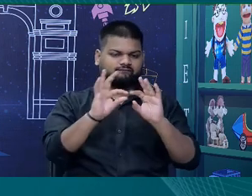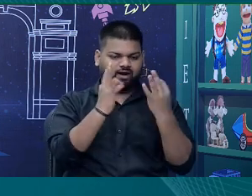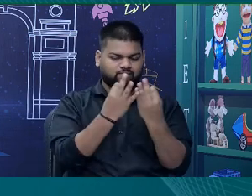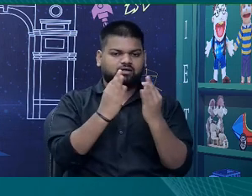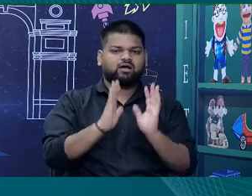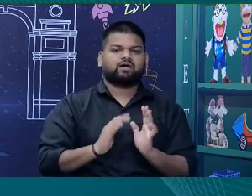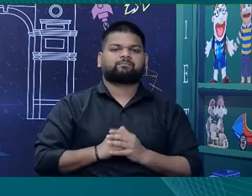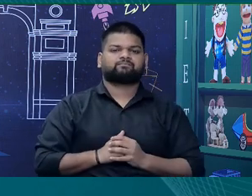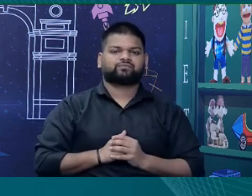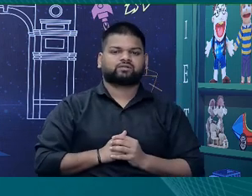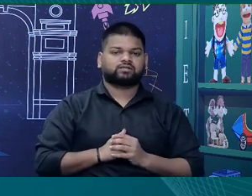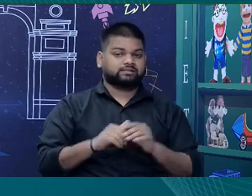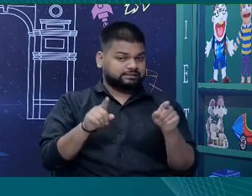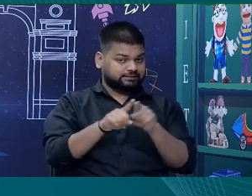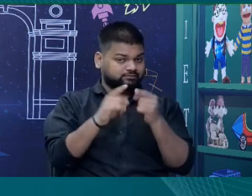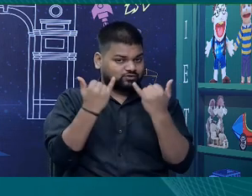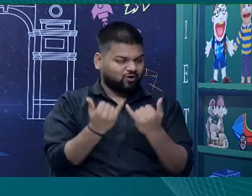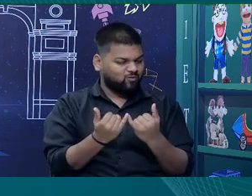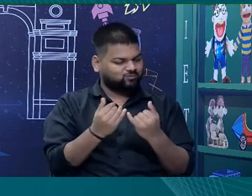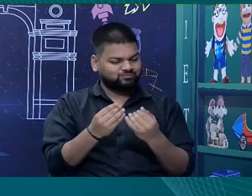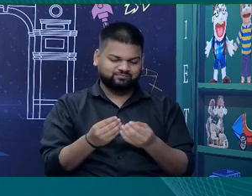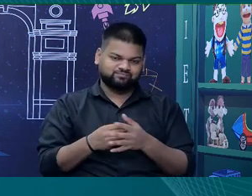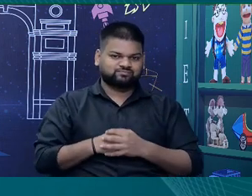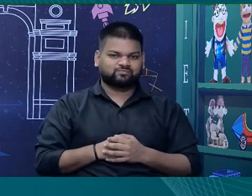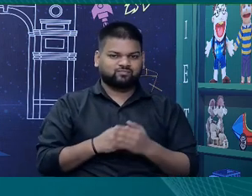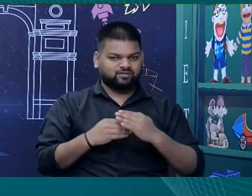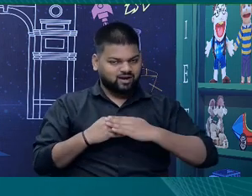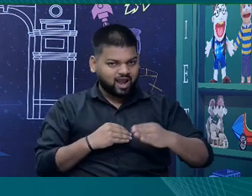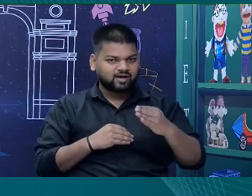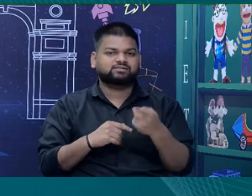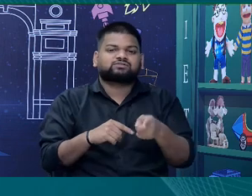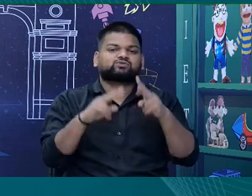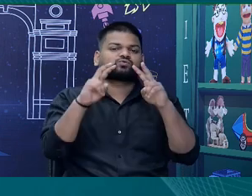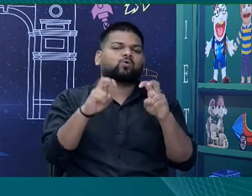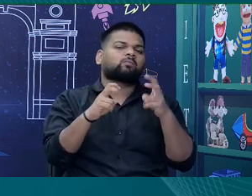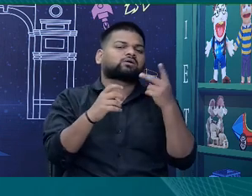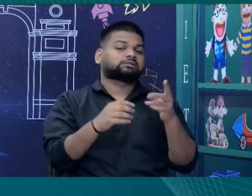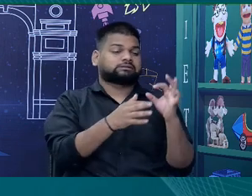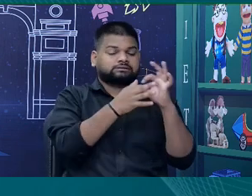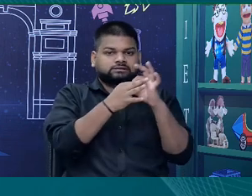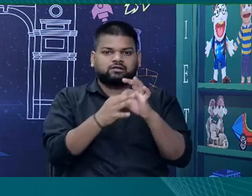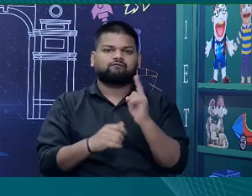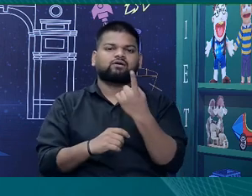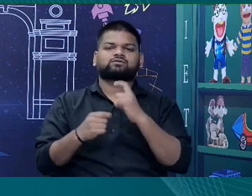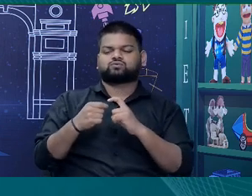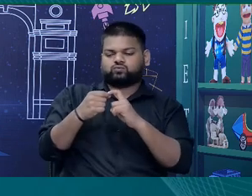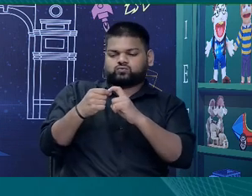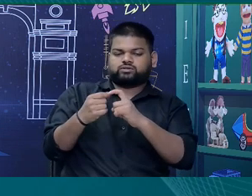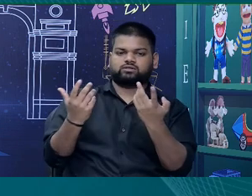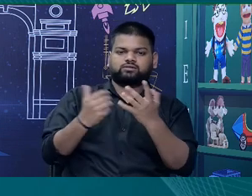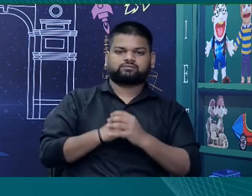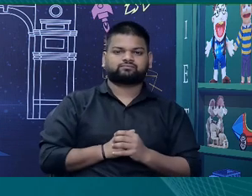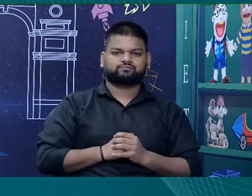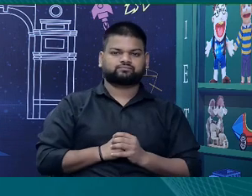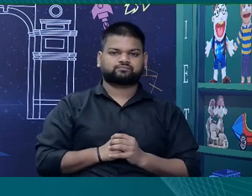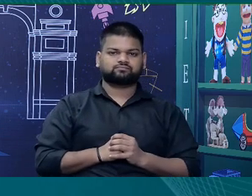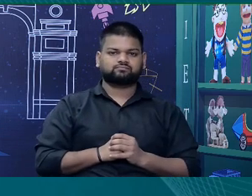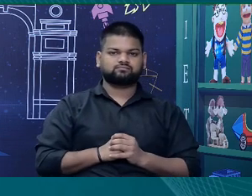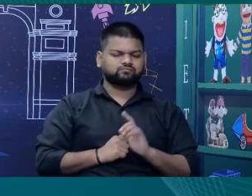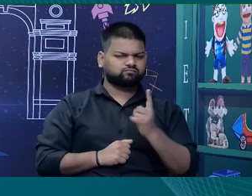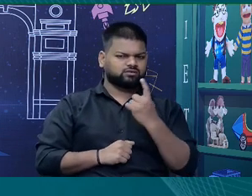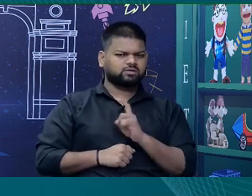आगे बंधन और 17 में शुरुआत करें इसी जो टॉपिक है इसी से जुड़े हुए पहले प्रश्नों से तो सर सबसे पहले मैं